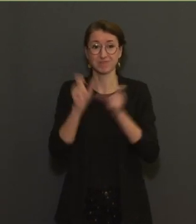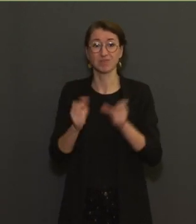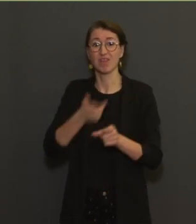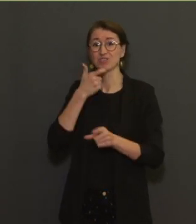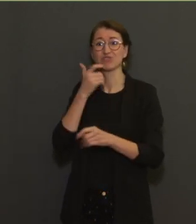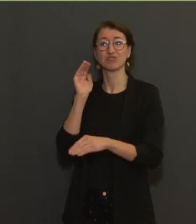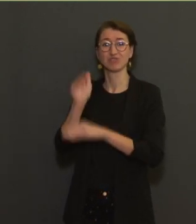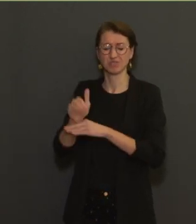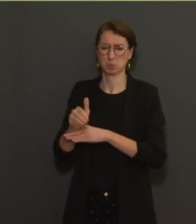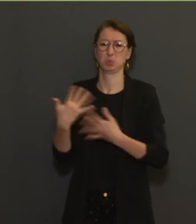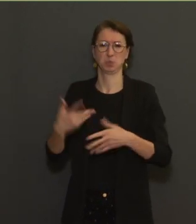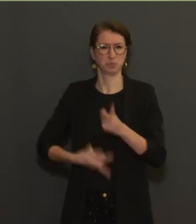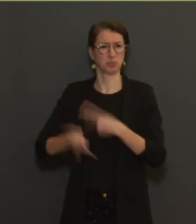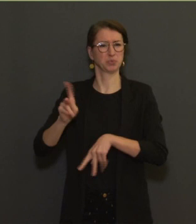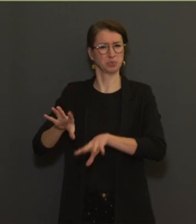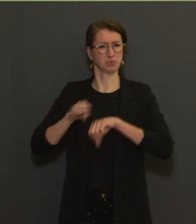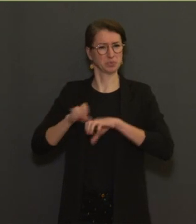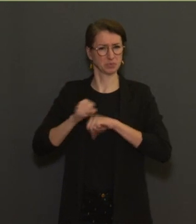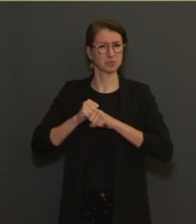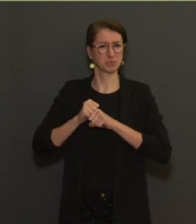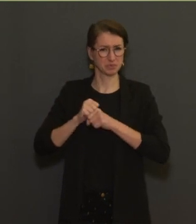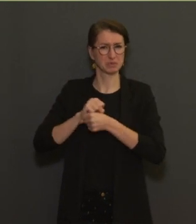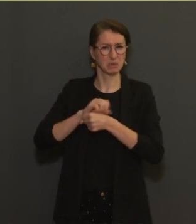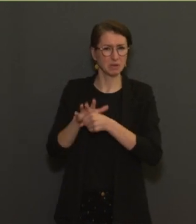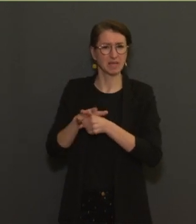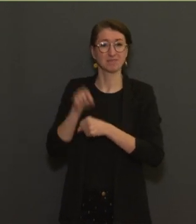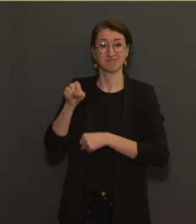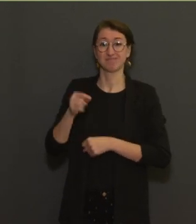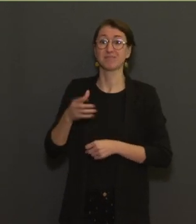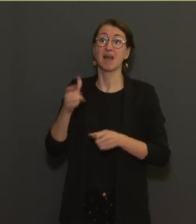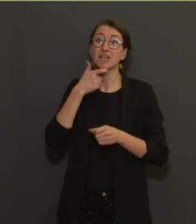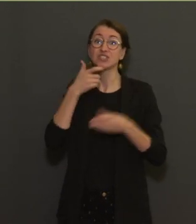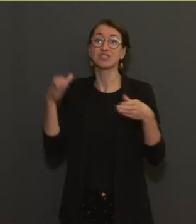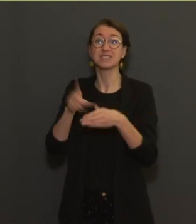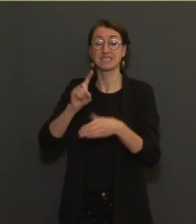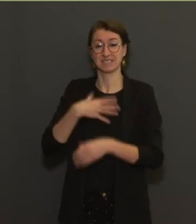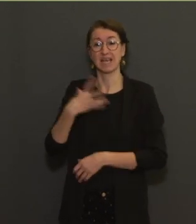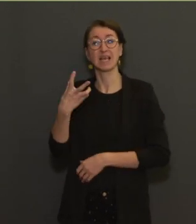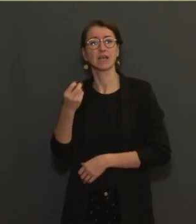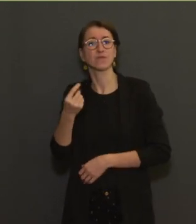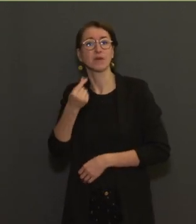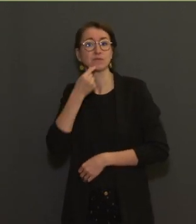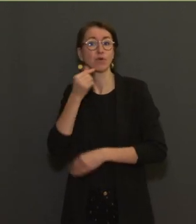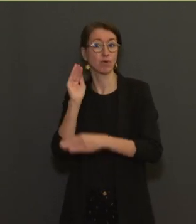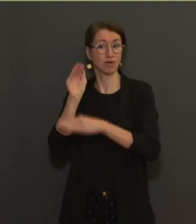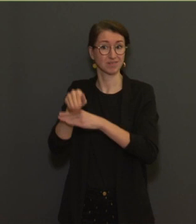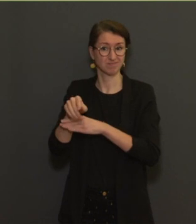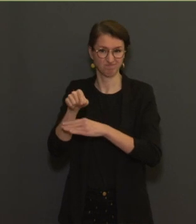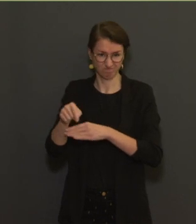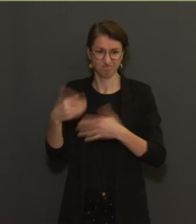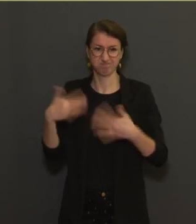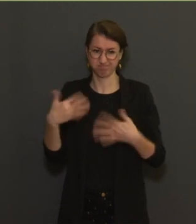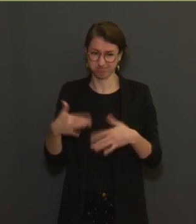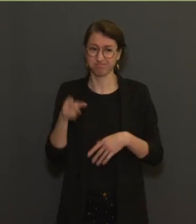déjà, et cette fois-ci on vous le signale pour les gens de plus de 80 ans, dans lequel on a toujours un doublement du nombre de cas, en l'occurrence tous les